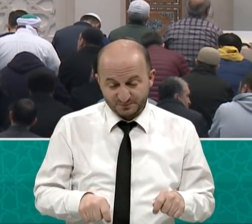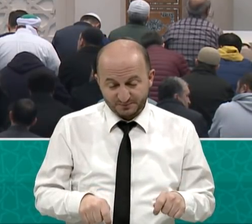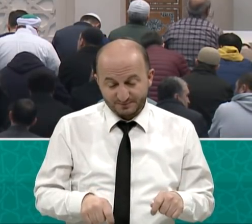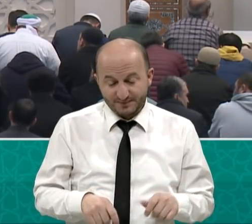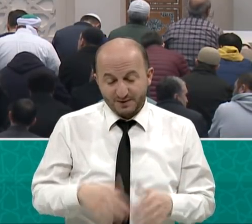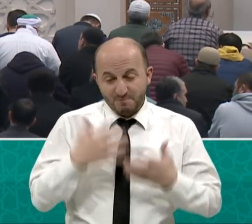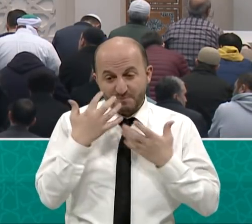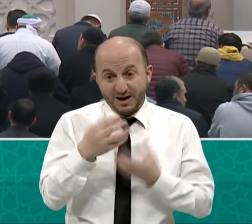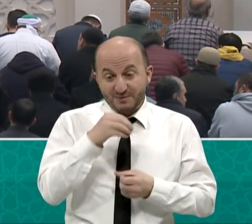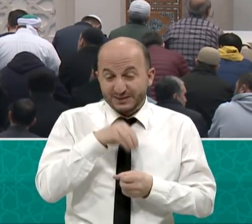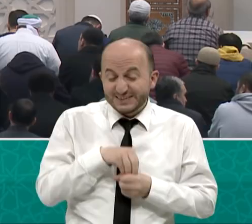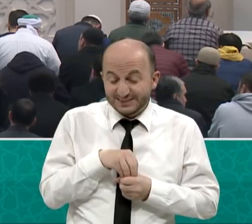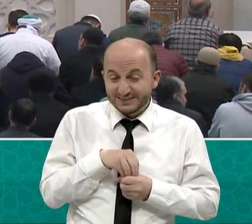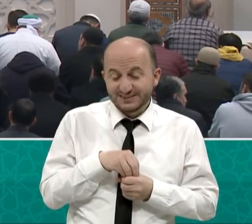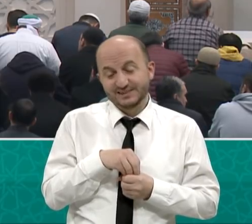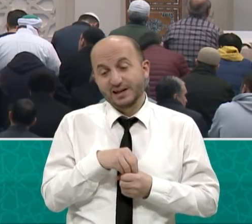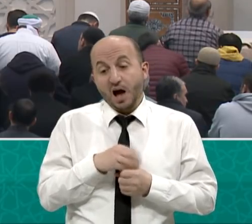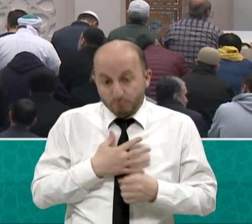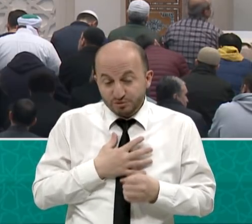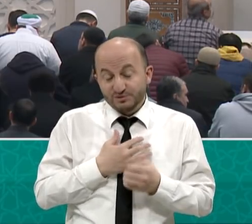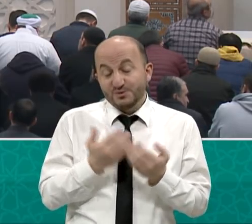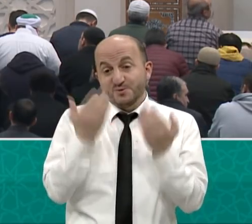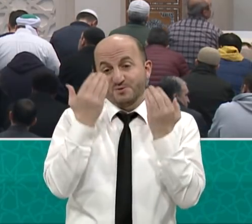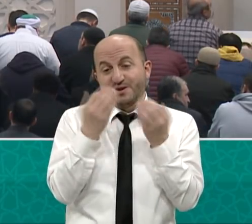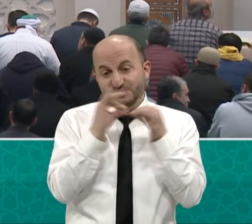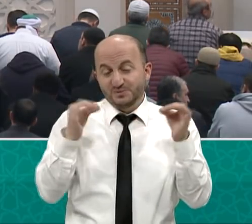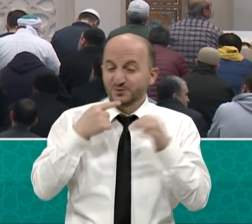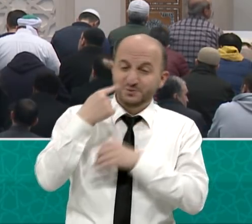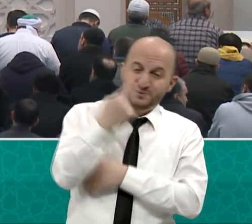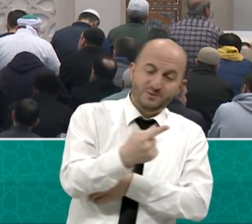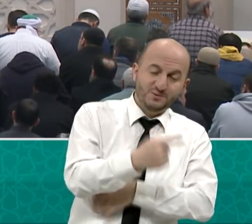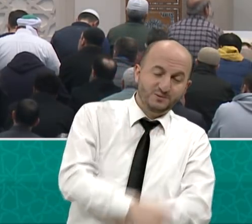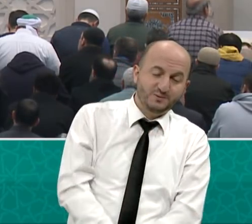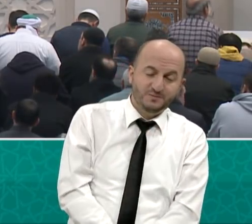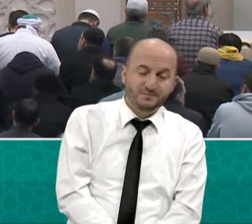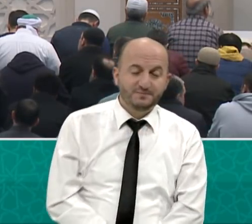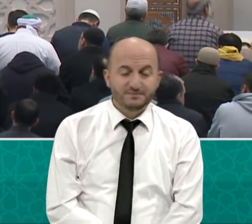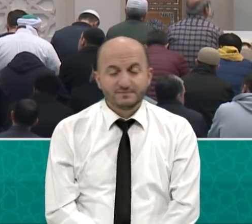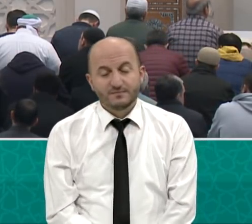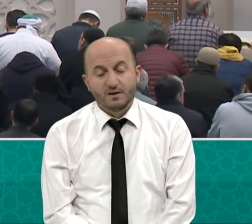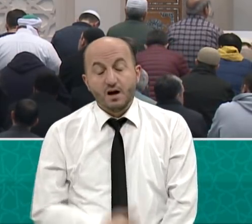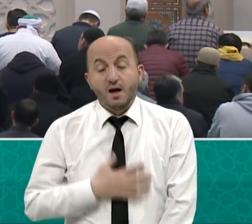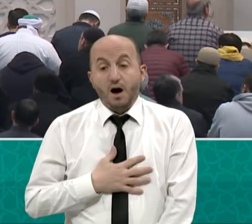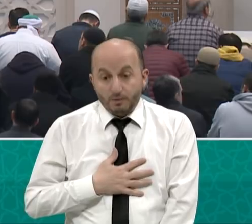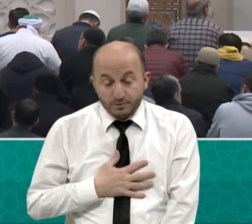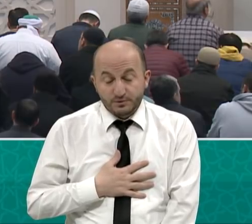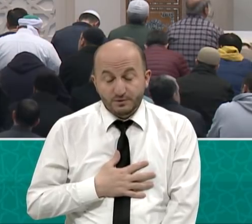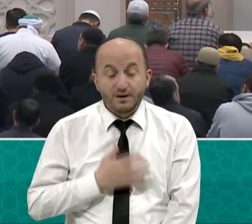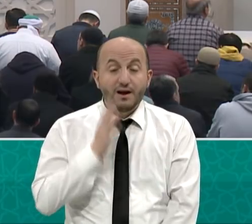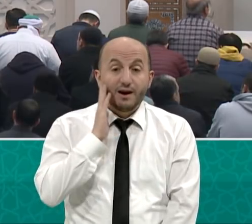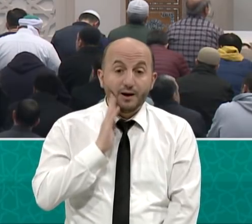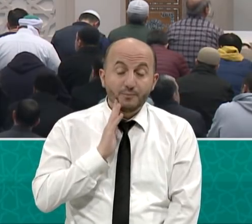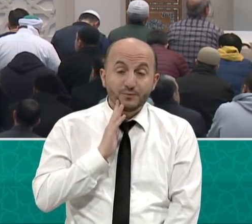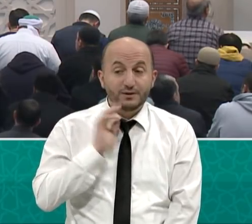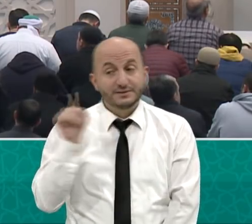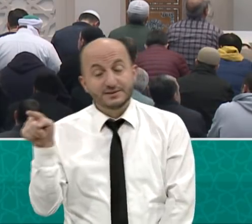Merhamet için bunu bile bir dua cümleci olarak söylüyoruz sevgili kardeşim. Aksırdığı zaman kişi elhamdülillah,